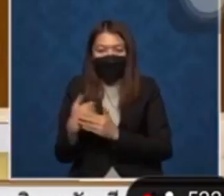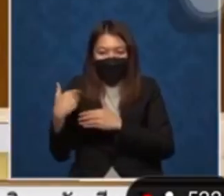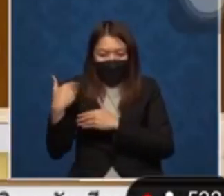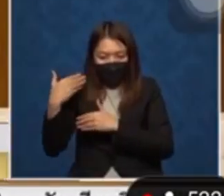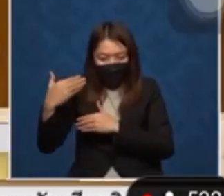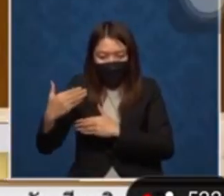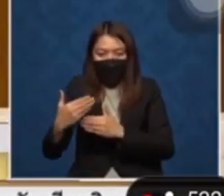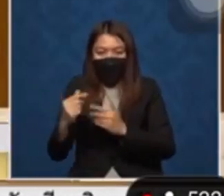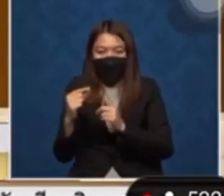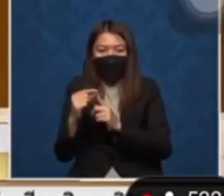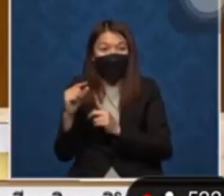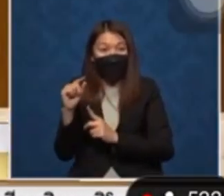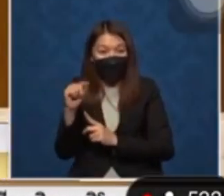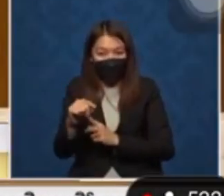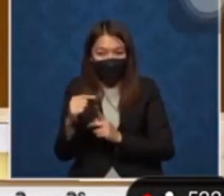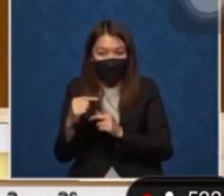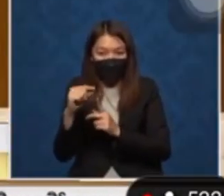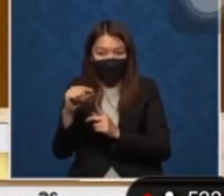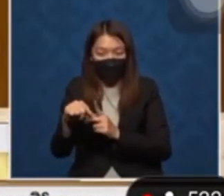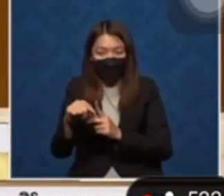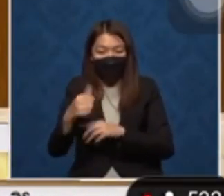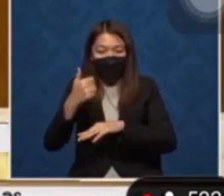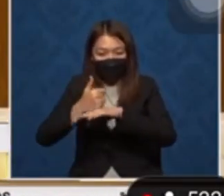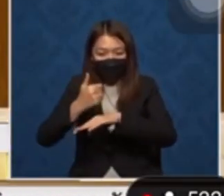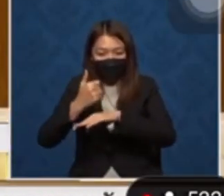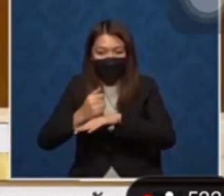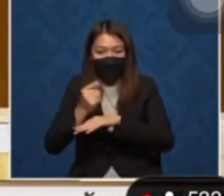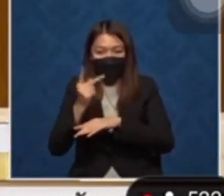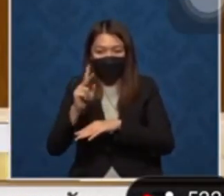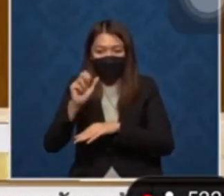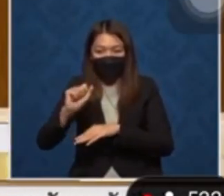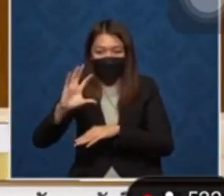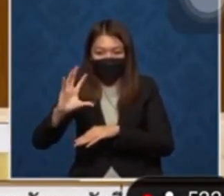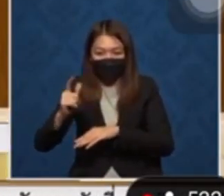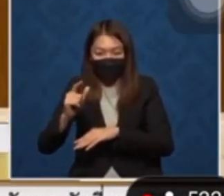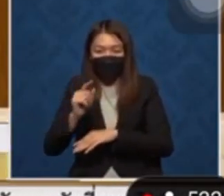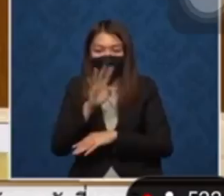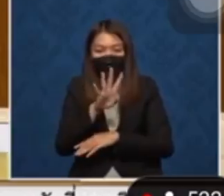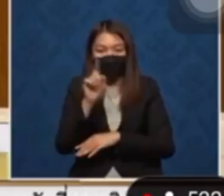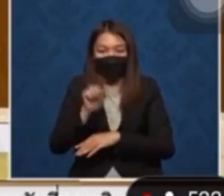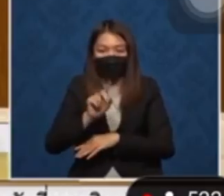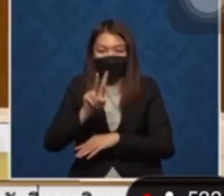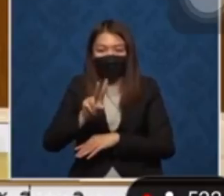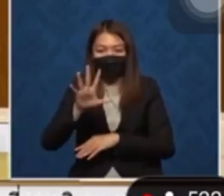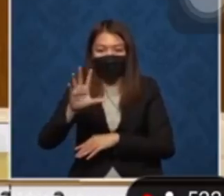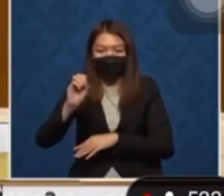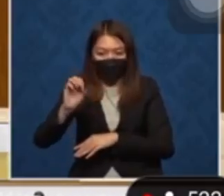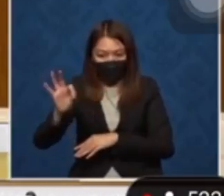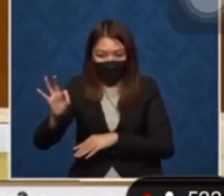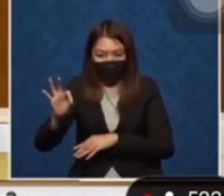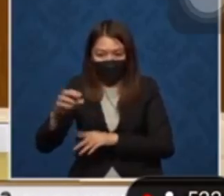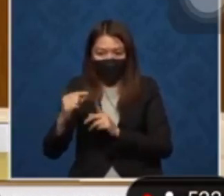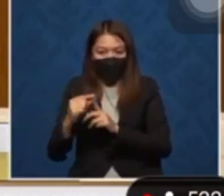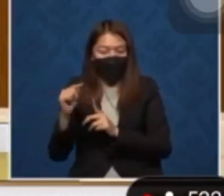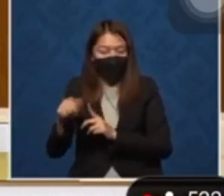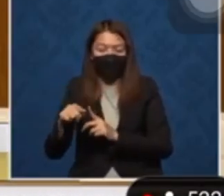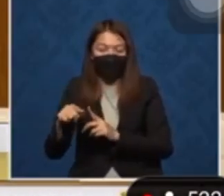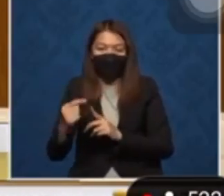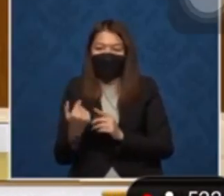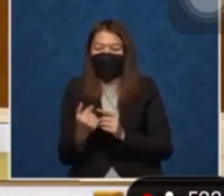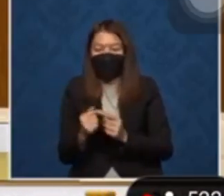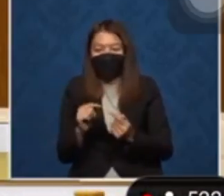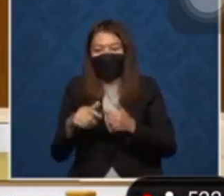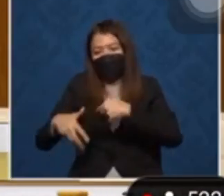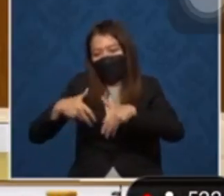เป็นคำสั่งหัวหน้าคสช.ที่ 4/2559 อันนี้เป็นคำสั่งที่ละเมิดสิทธิ